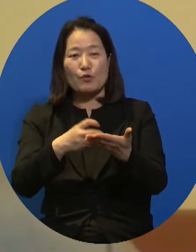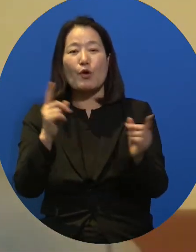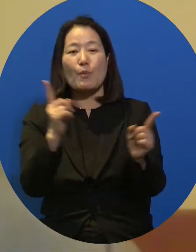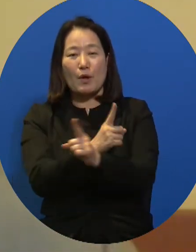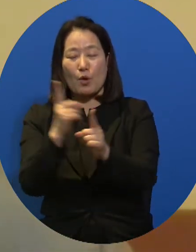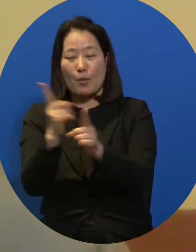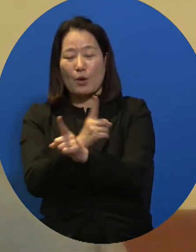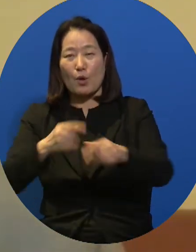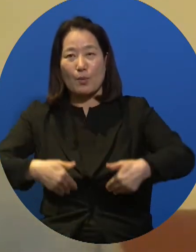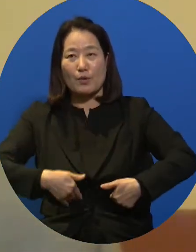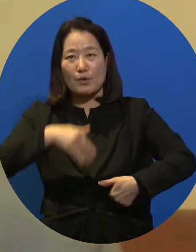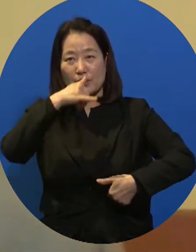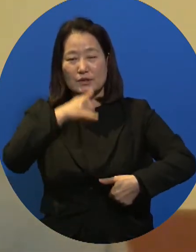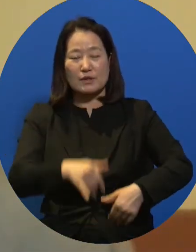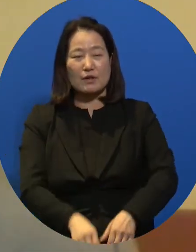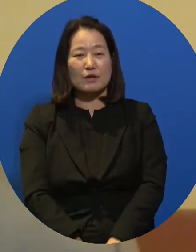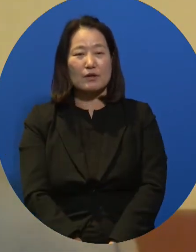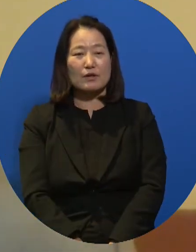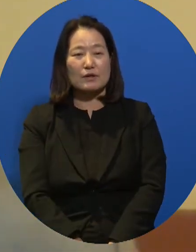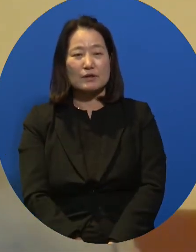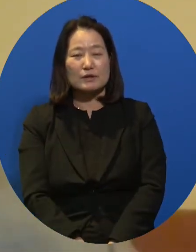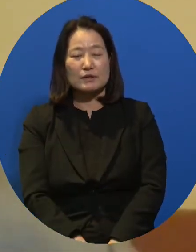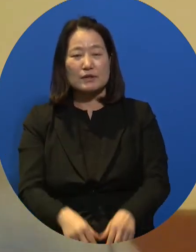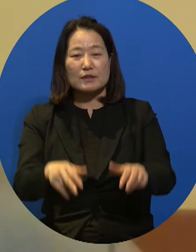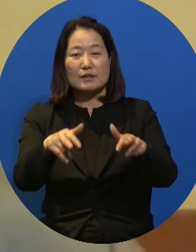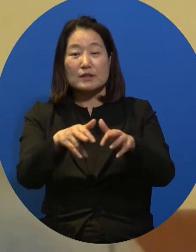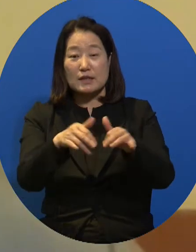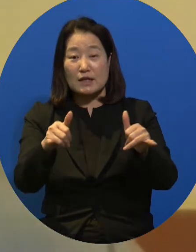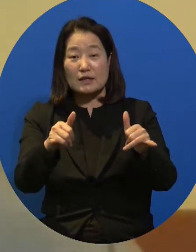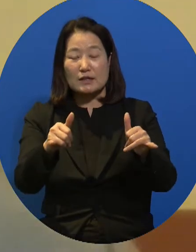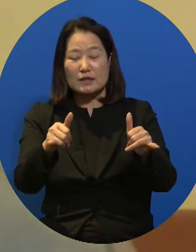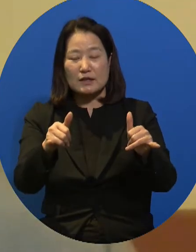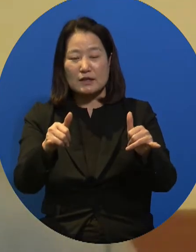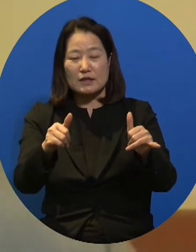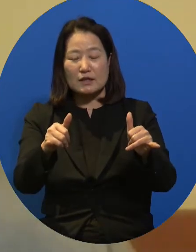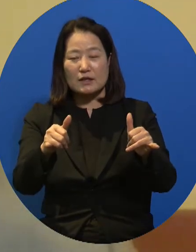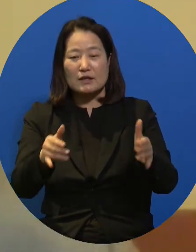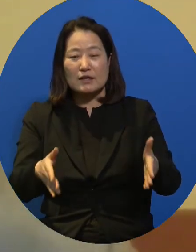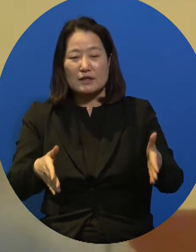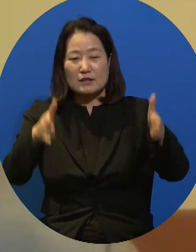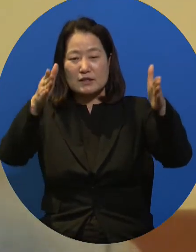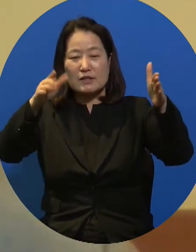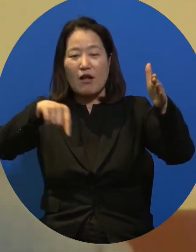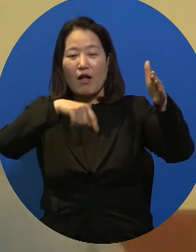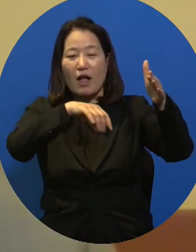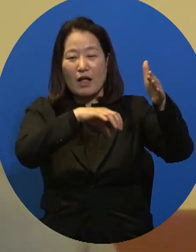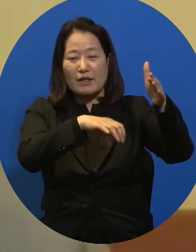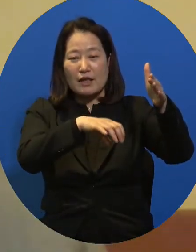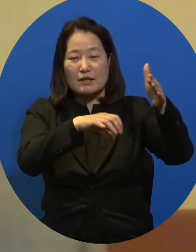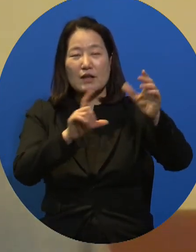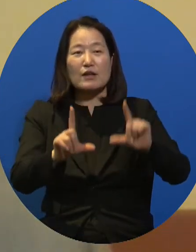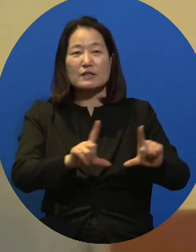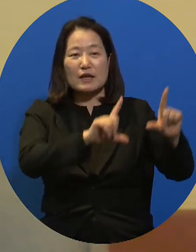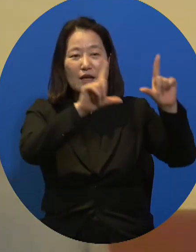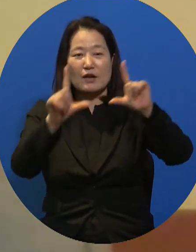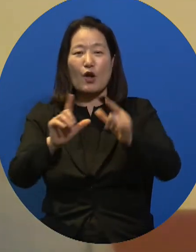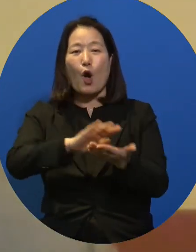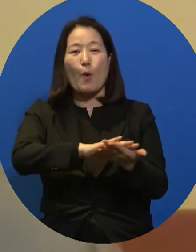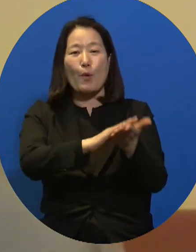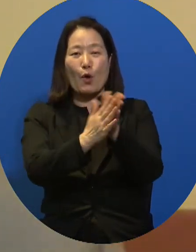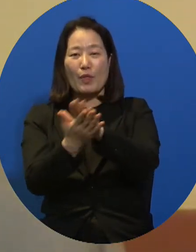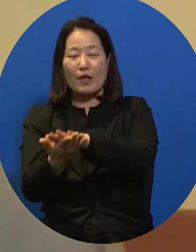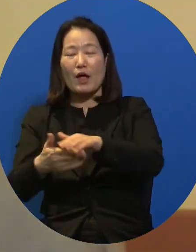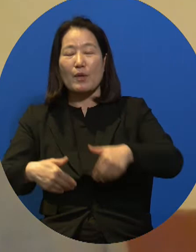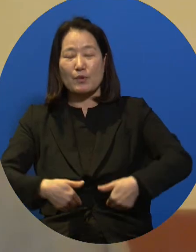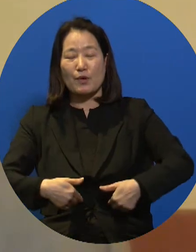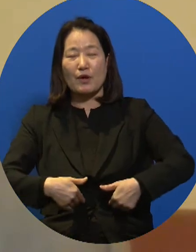있습니다. 이 장애인 시설화를 개선하고 이 문제를 해결하기 위한 노력이 진행이 되고 있습니다. 제가 마지막으로 말씀드리고